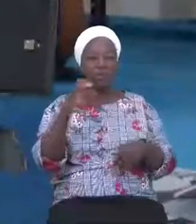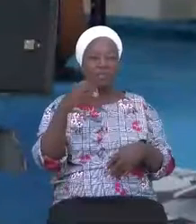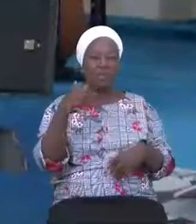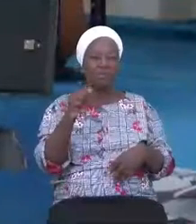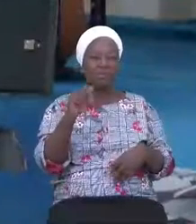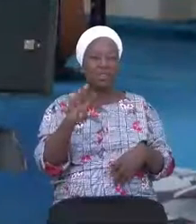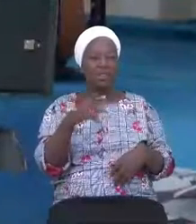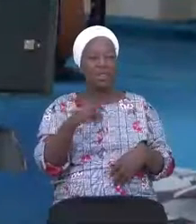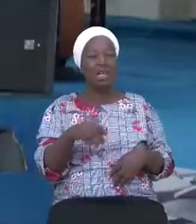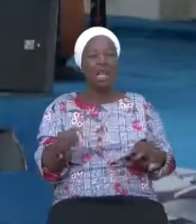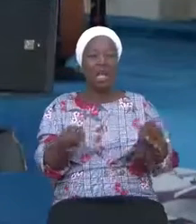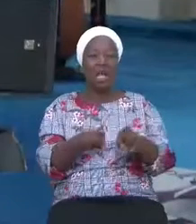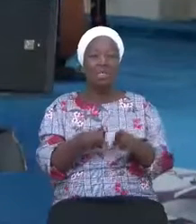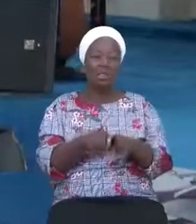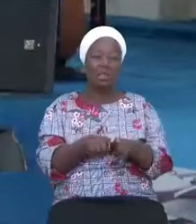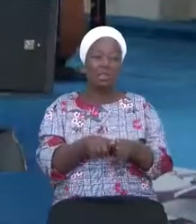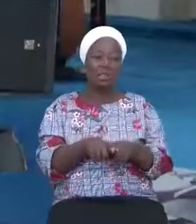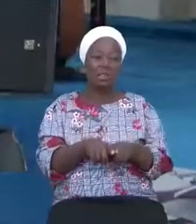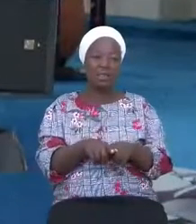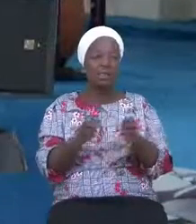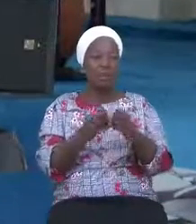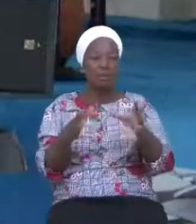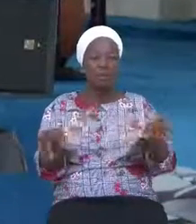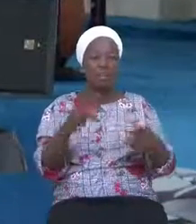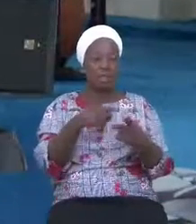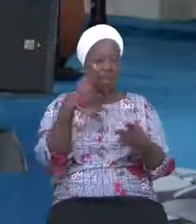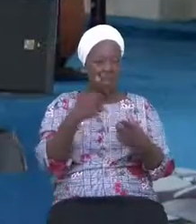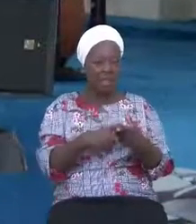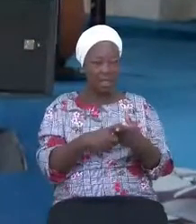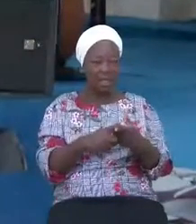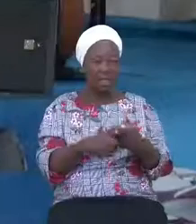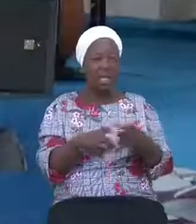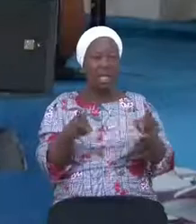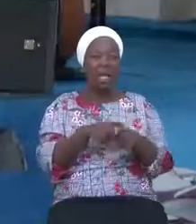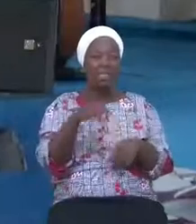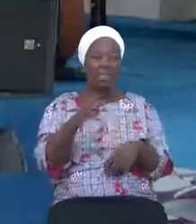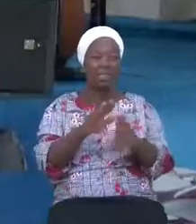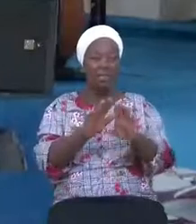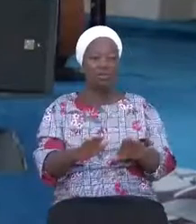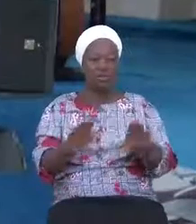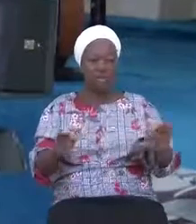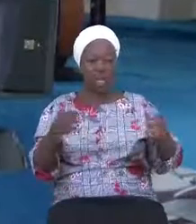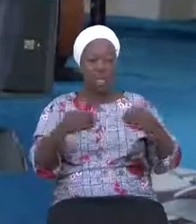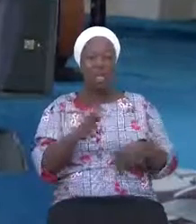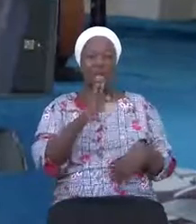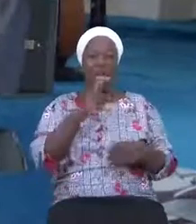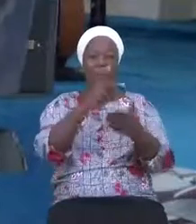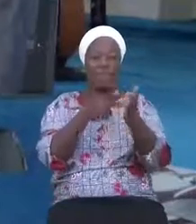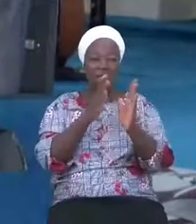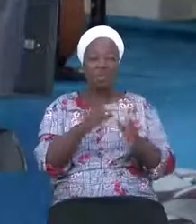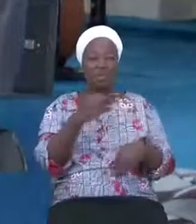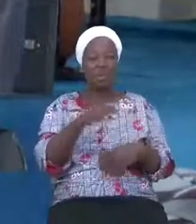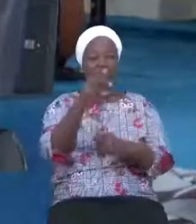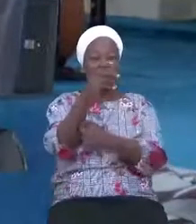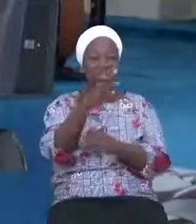donc, puisque les enfants participent au sang et à la chair, il y